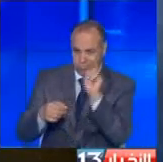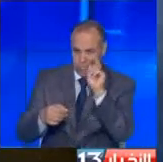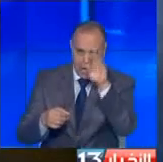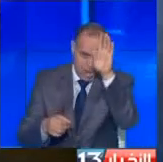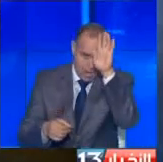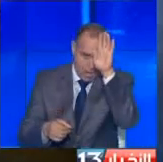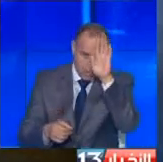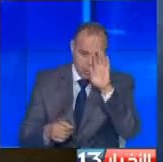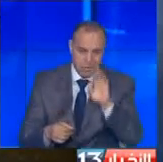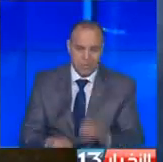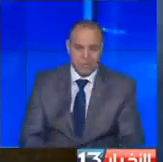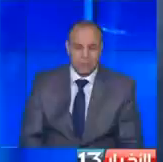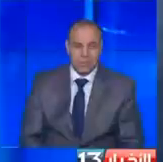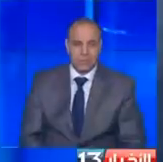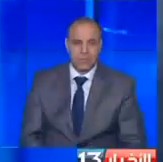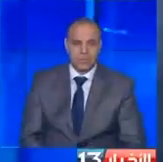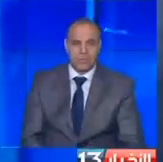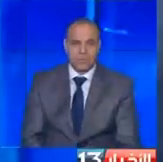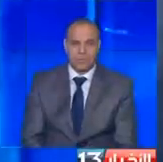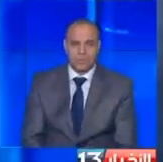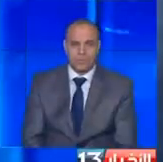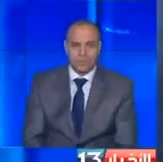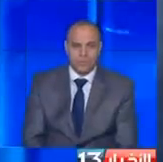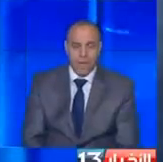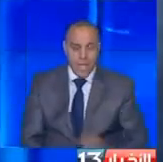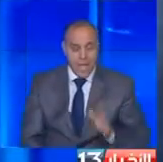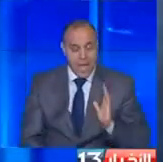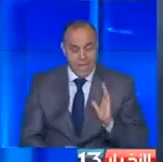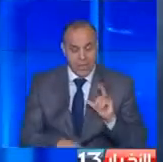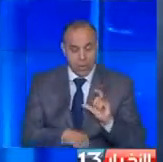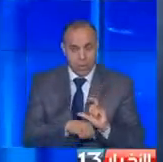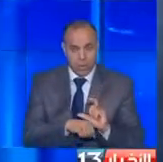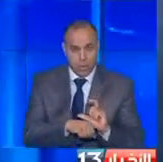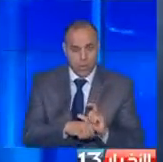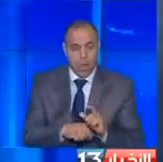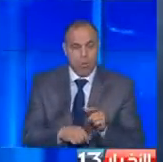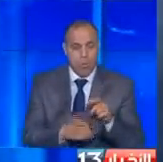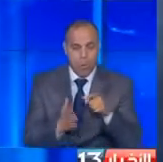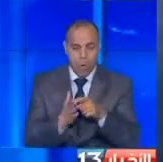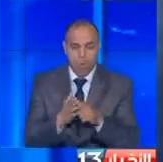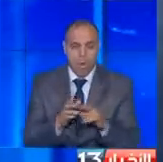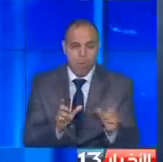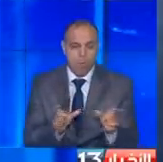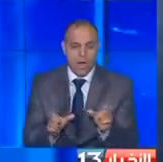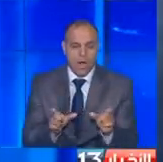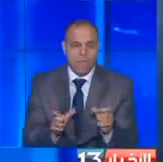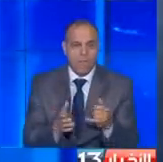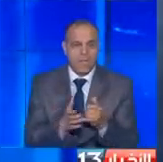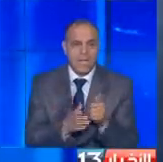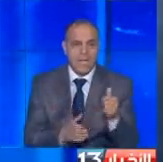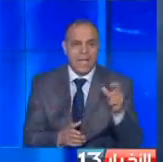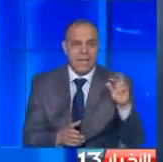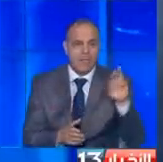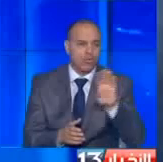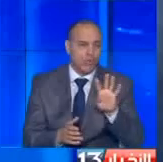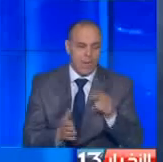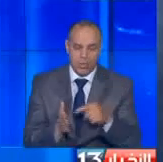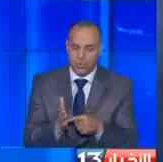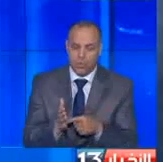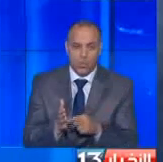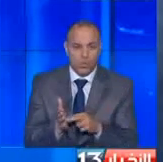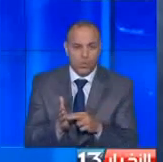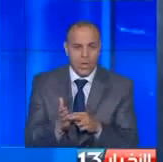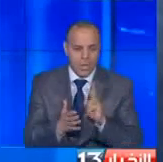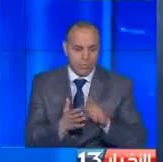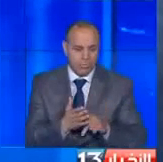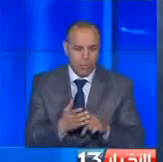الانفصال سبتمبر الماضي. بدأ الجيش التركي في إنشاء نقاط مراقبة في محافظة إدلب شمال سوريا ضمن